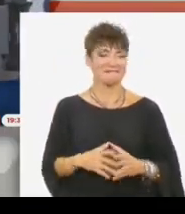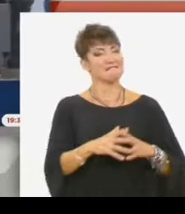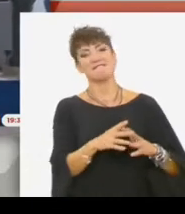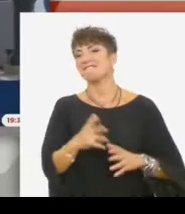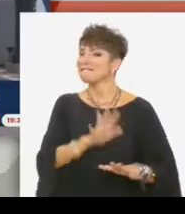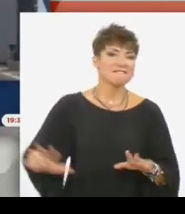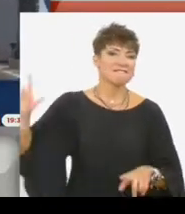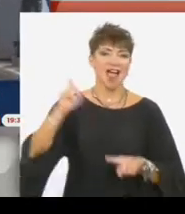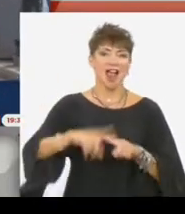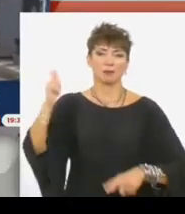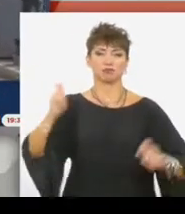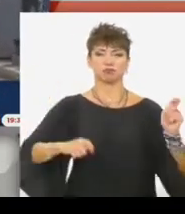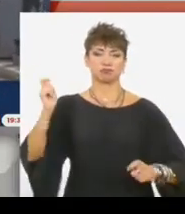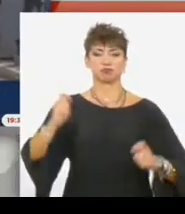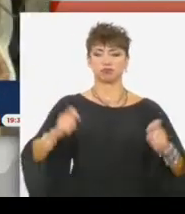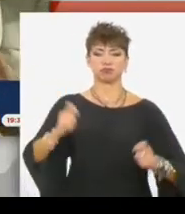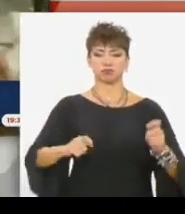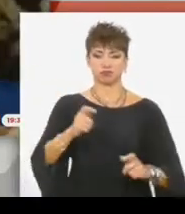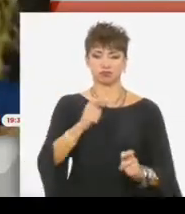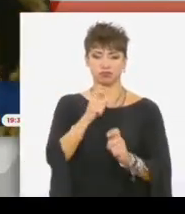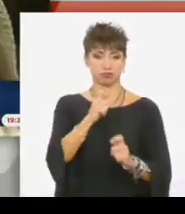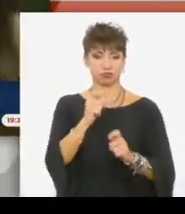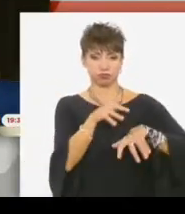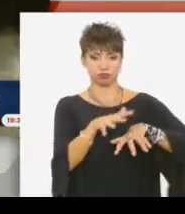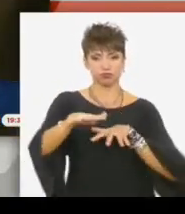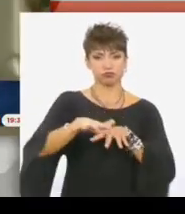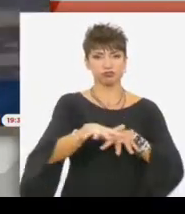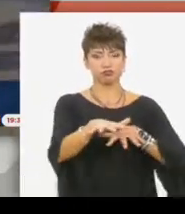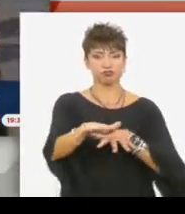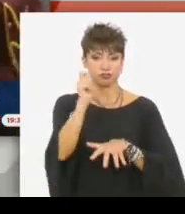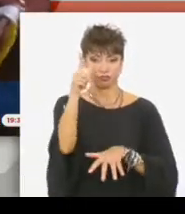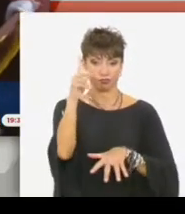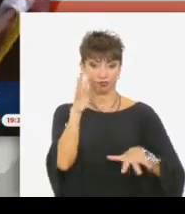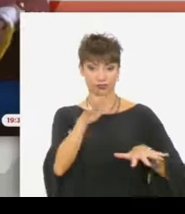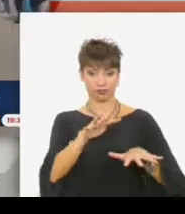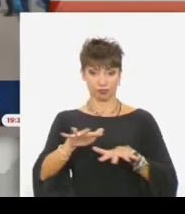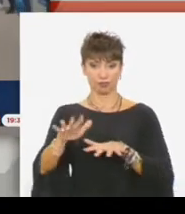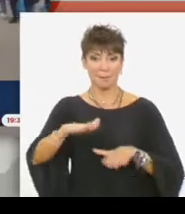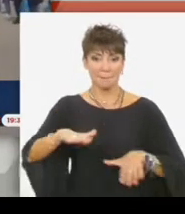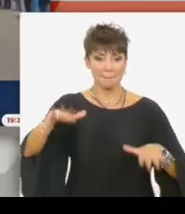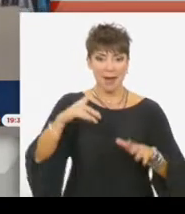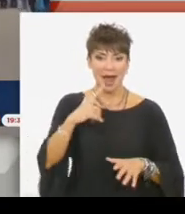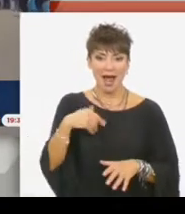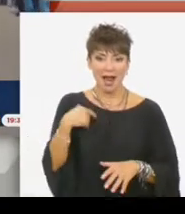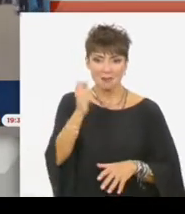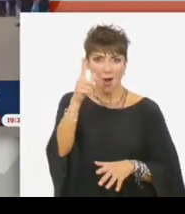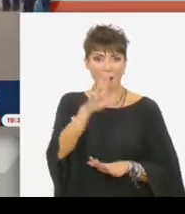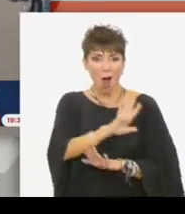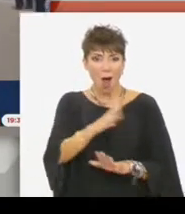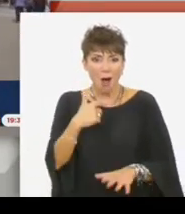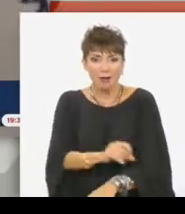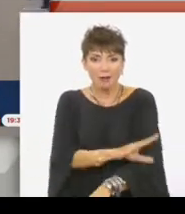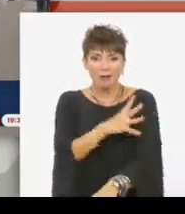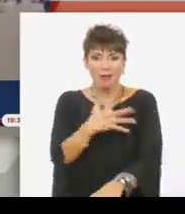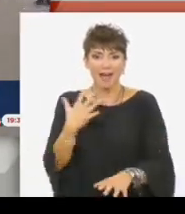Φιλαρμονικές από όλη την Ελλάδα παρέλασαν παίζοντας τους κεντρικούς δρόμους και εντυπωσιάζοντας μικρούς και μεγάλους. Ιδιαίτερο ενθουσιασμό και με τη μουσική